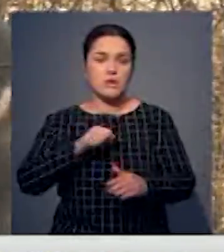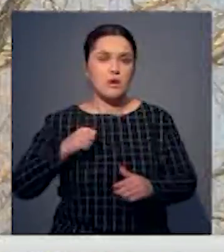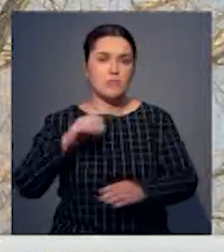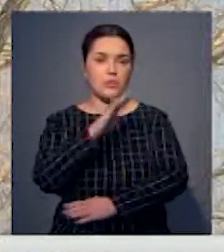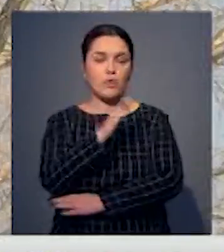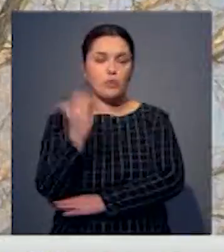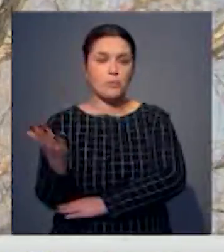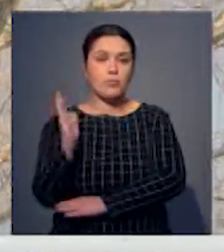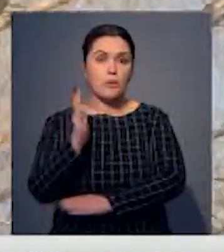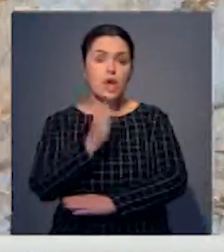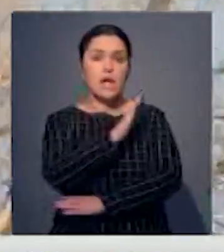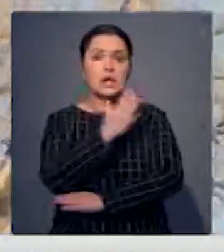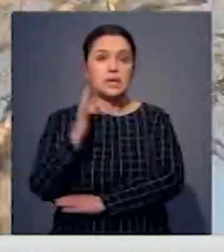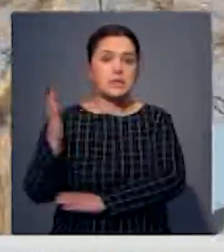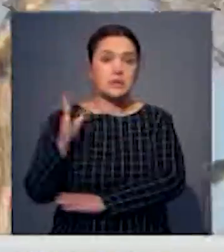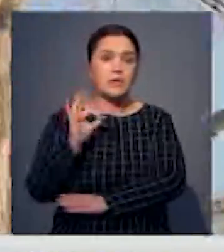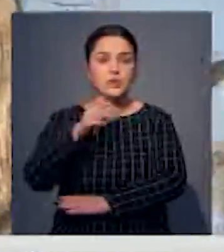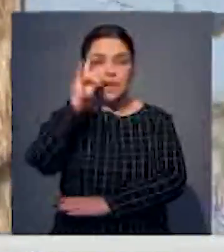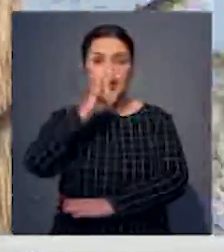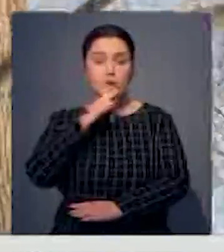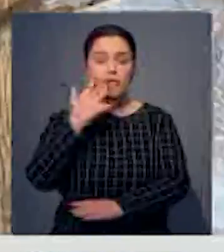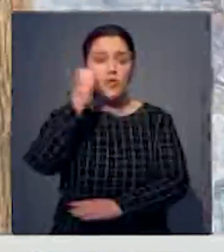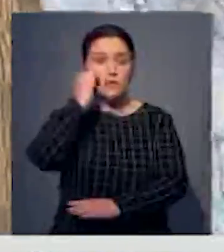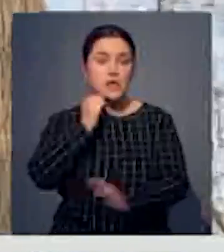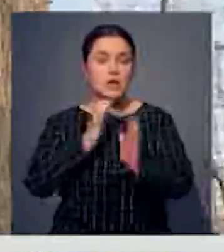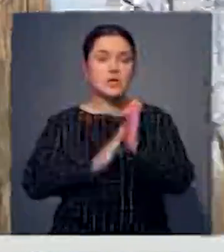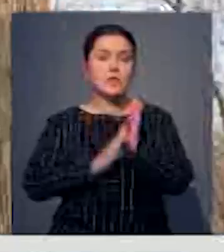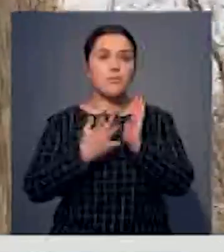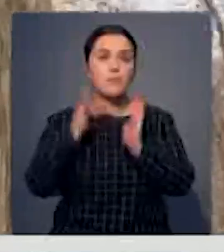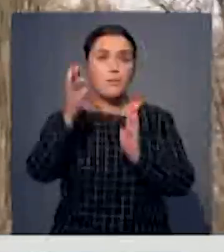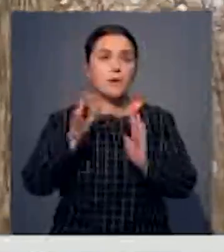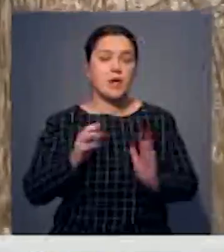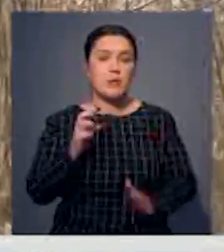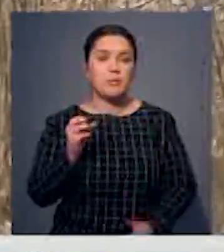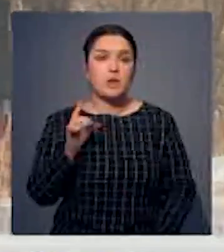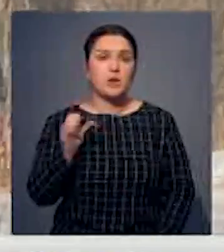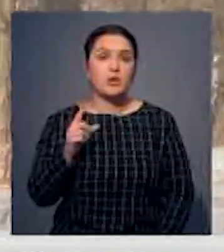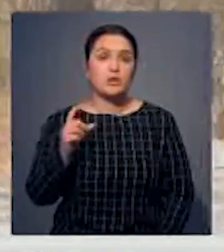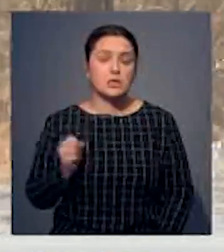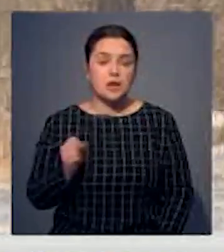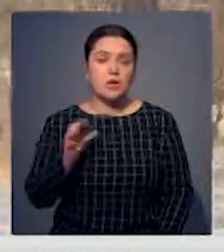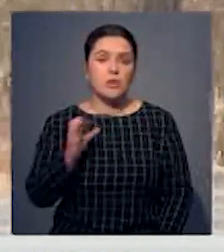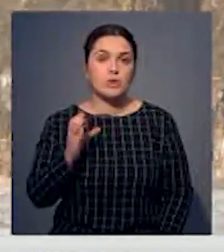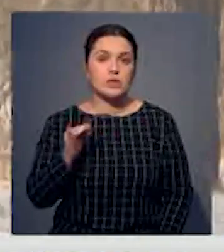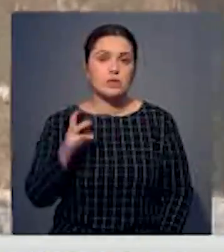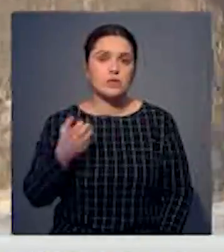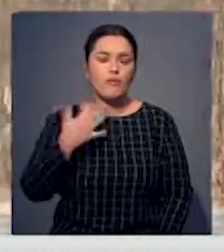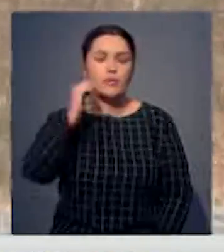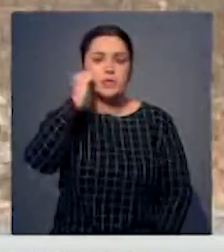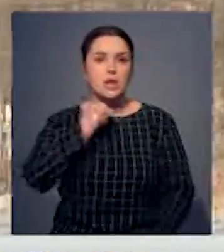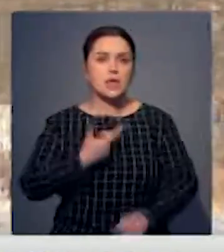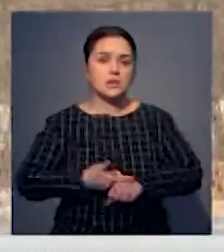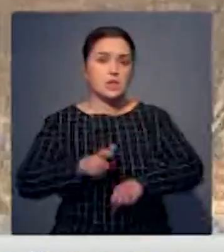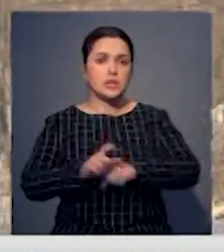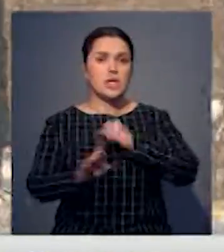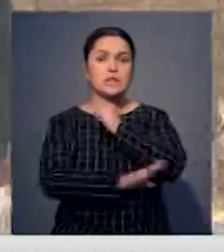упадет. Лес Восточного Казахстана стареет. 95% березовых и осиновых насаждений перестойного возраста.